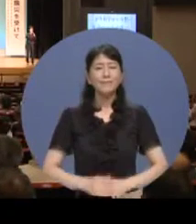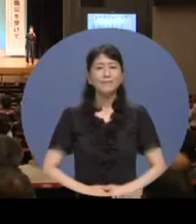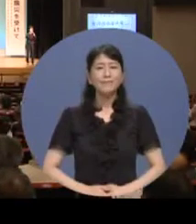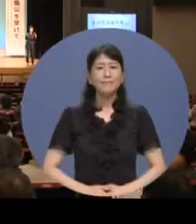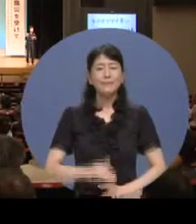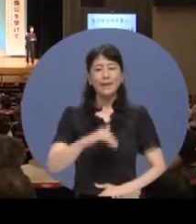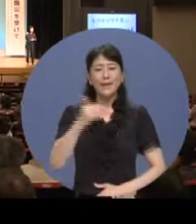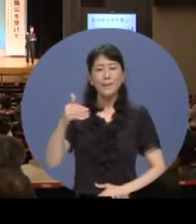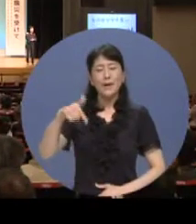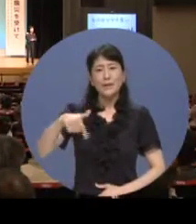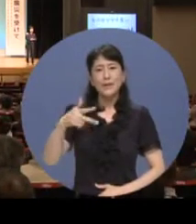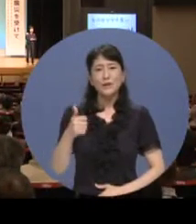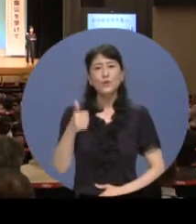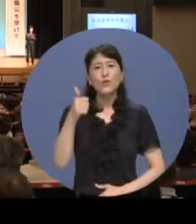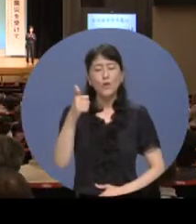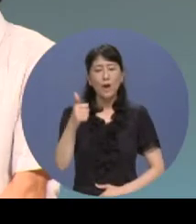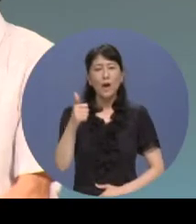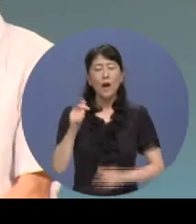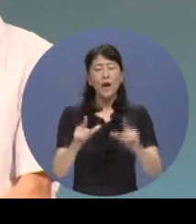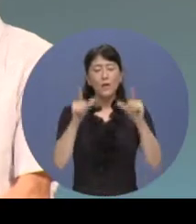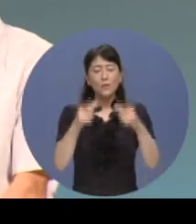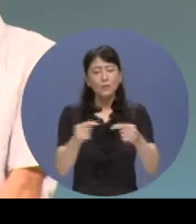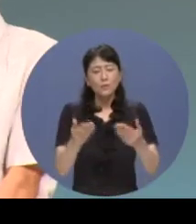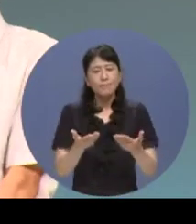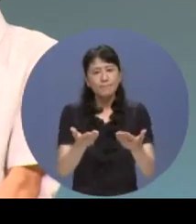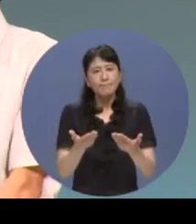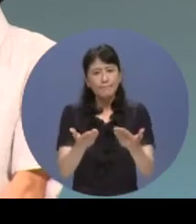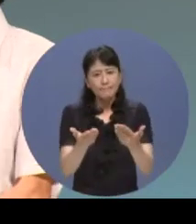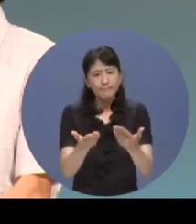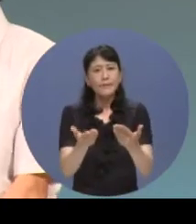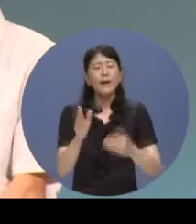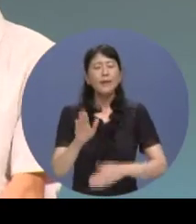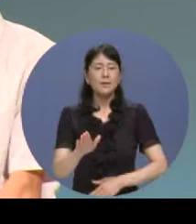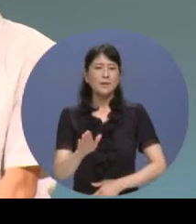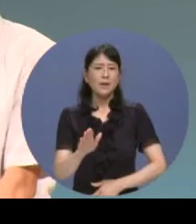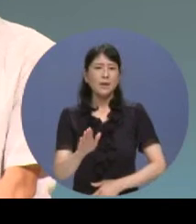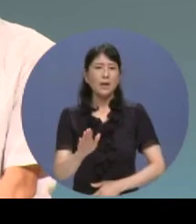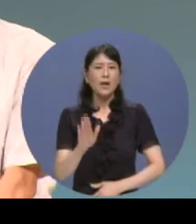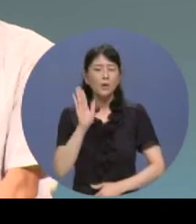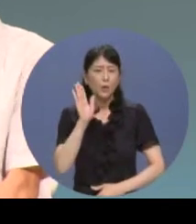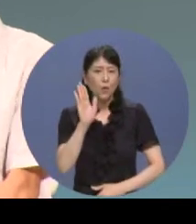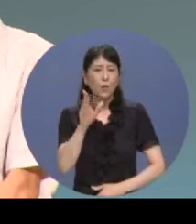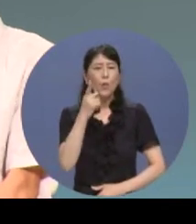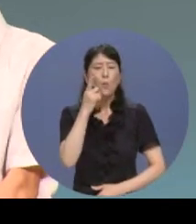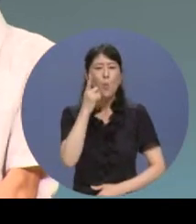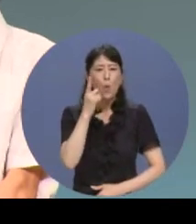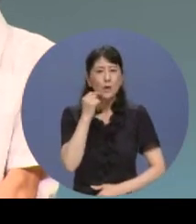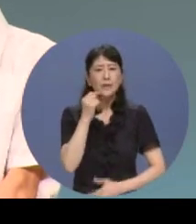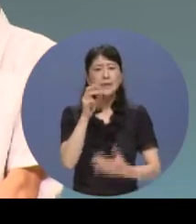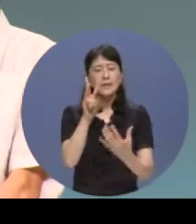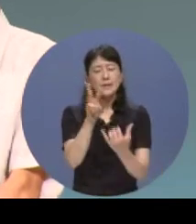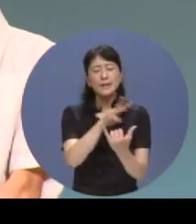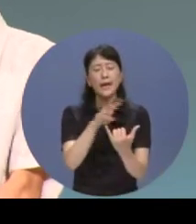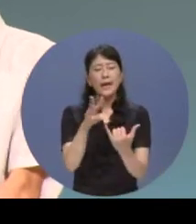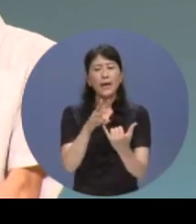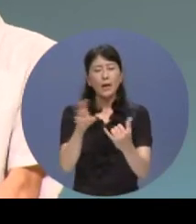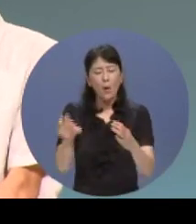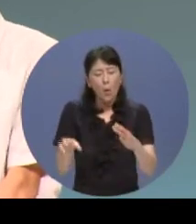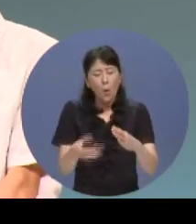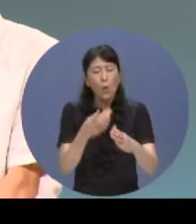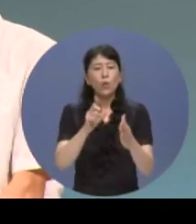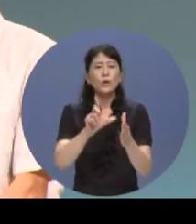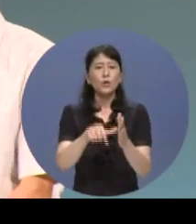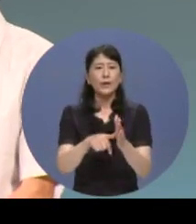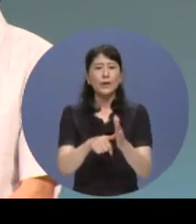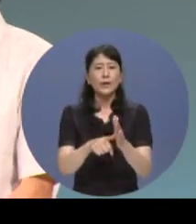はじめに山下市長が東日本大震災を振り返り、万が一の事態が起こった時にど